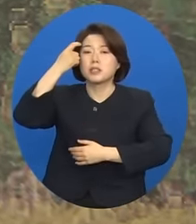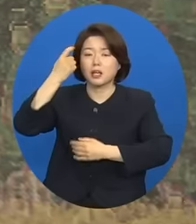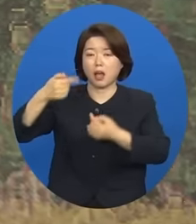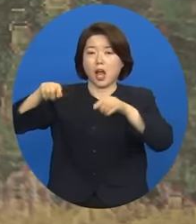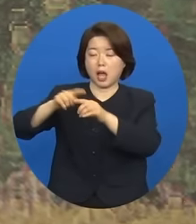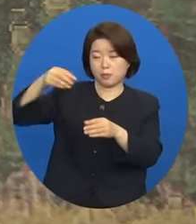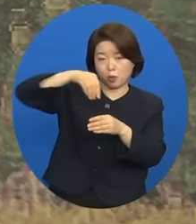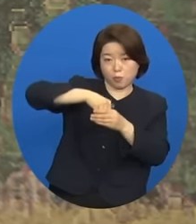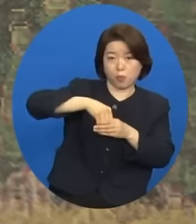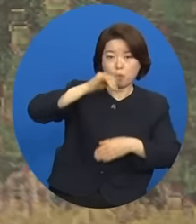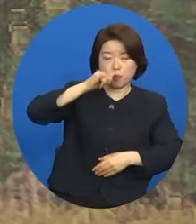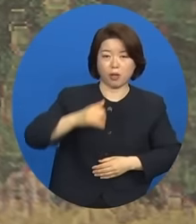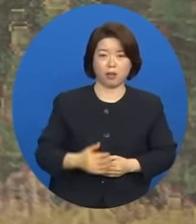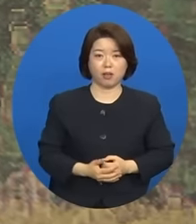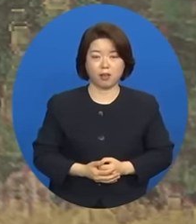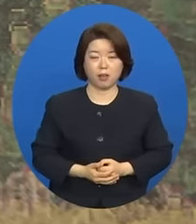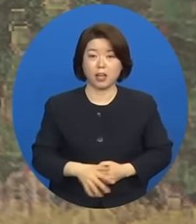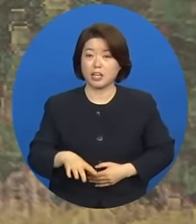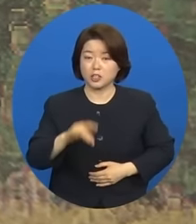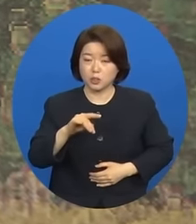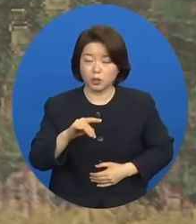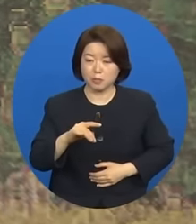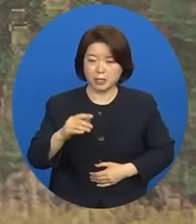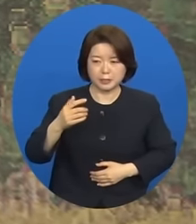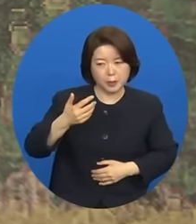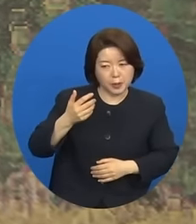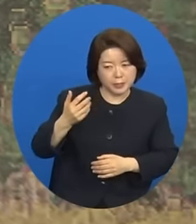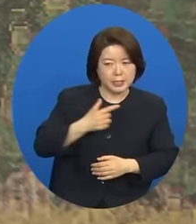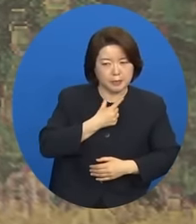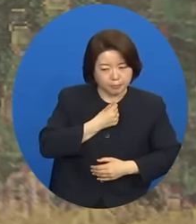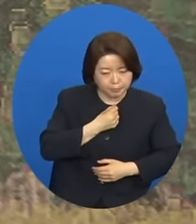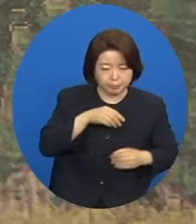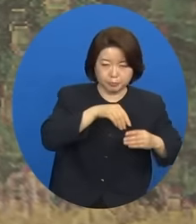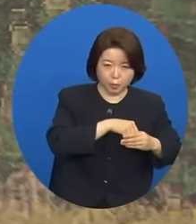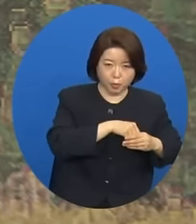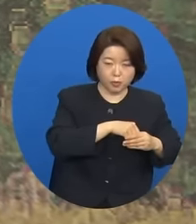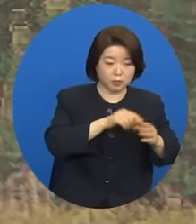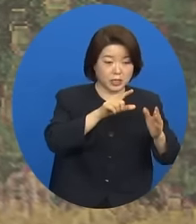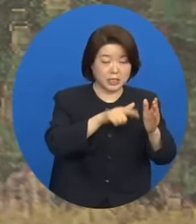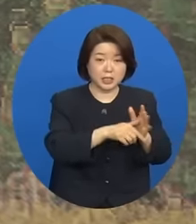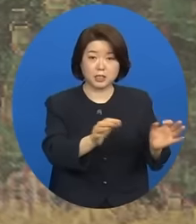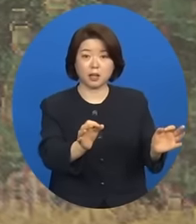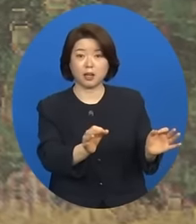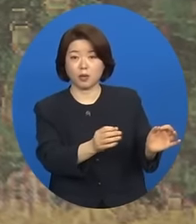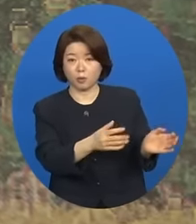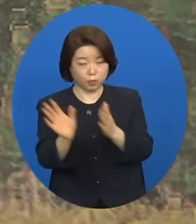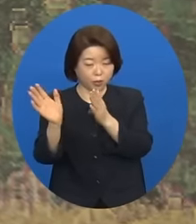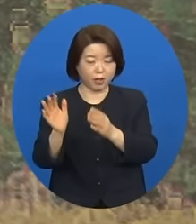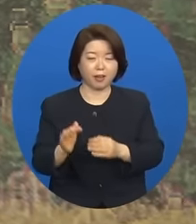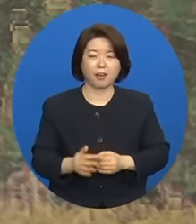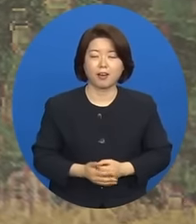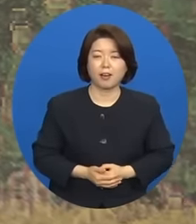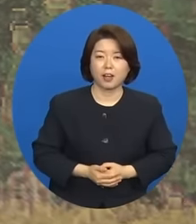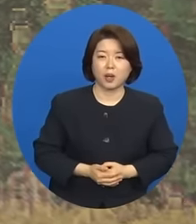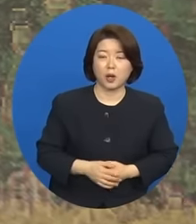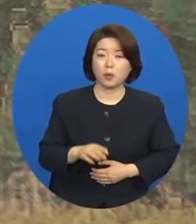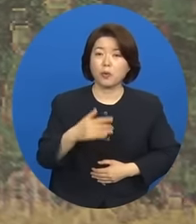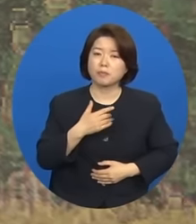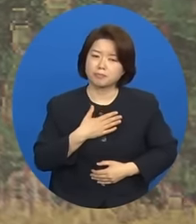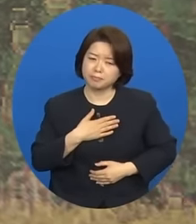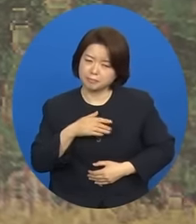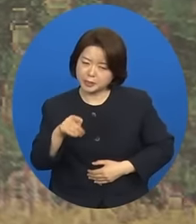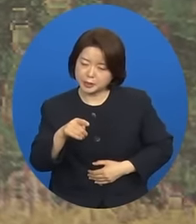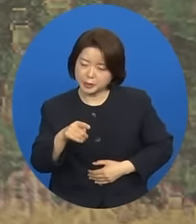그가 그때 그를 처음에 품고 있었는데 이제 시기가 지나가게 되죠. 내 집을 주장하는 바람에 그 기간이 연장이 된 거예요.